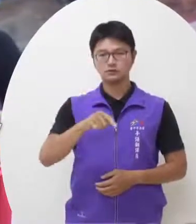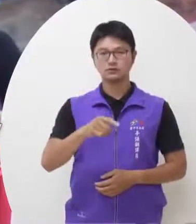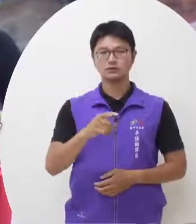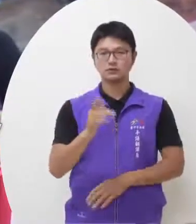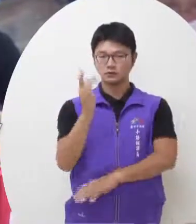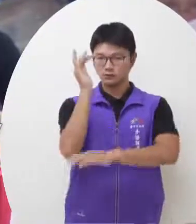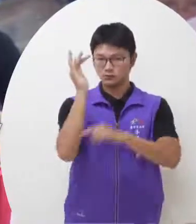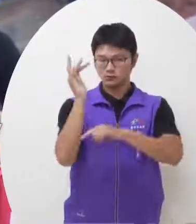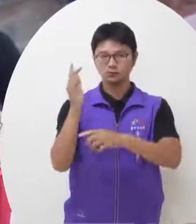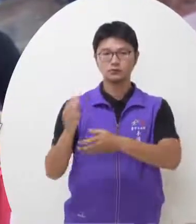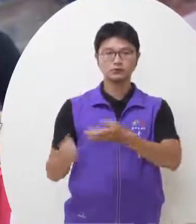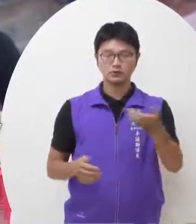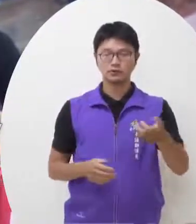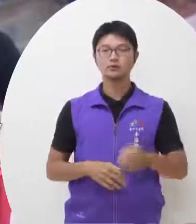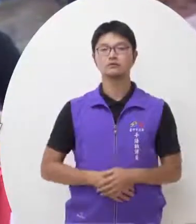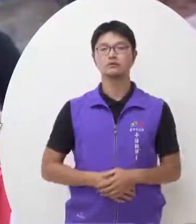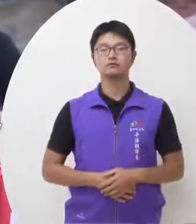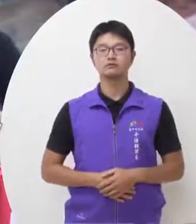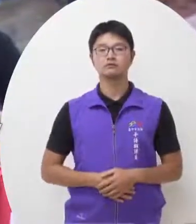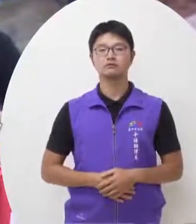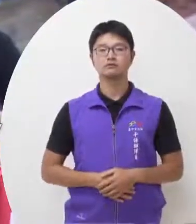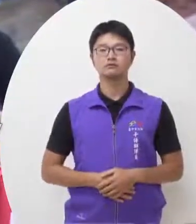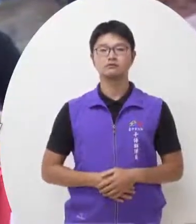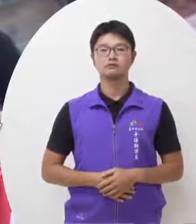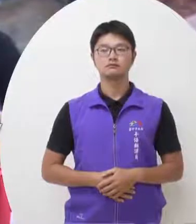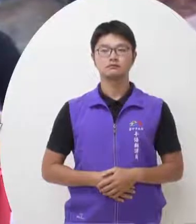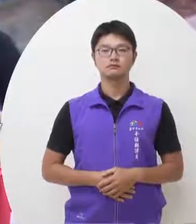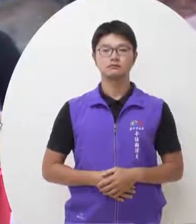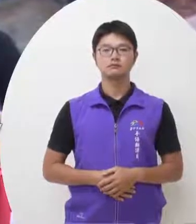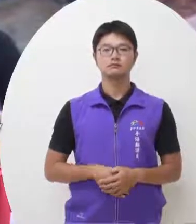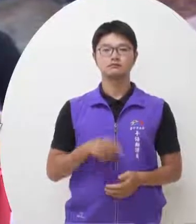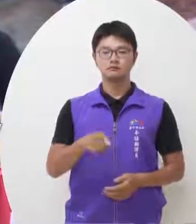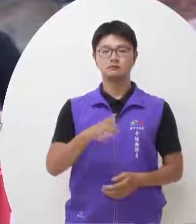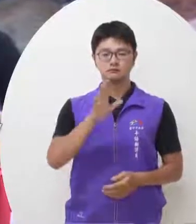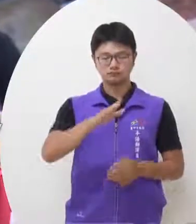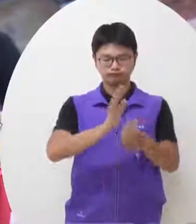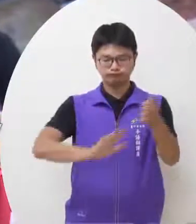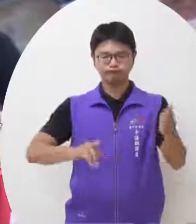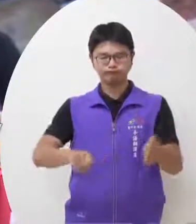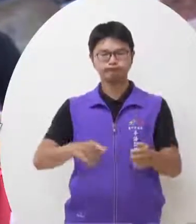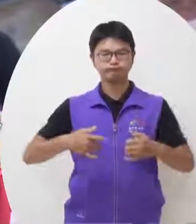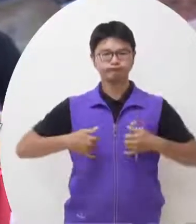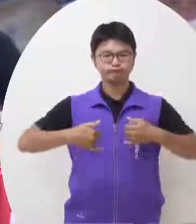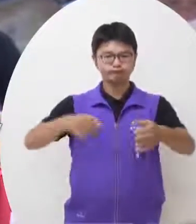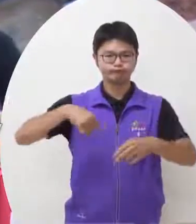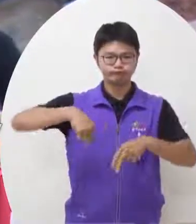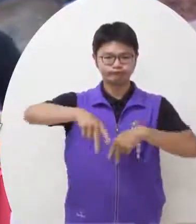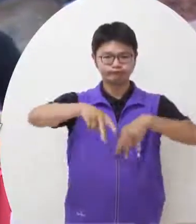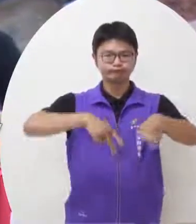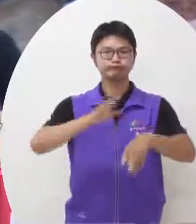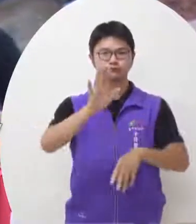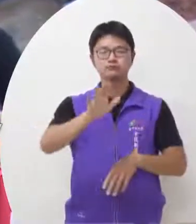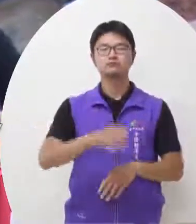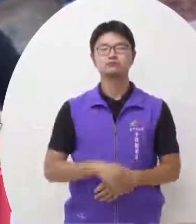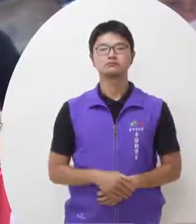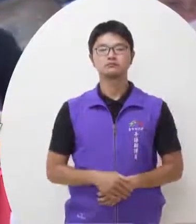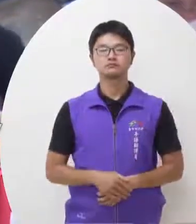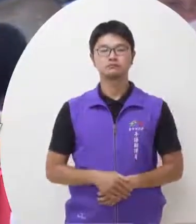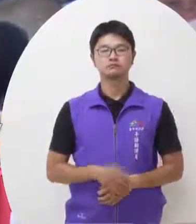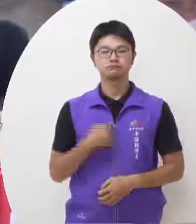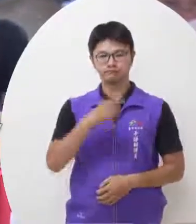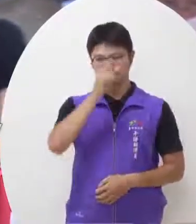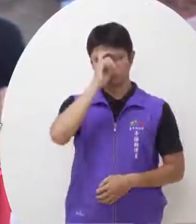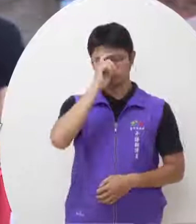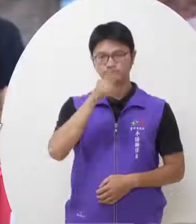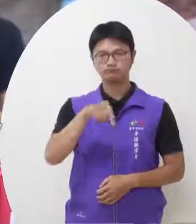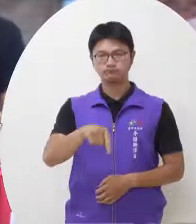且黑板树是飘的煤气，是有毒的物质，会影响这个人的肺部。我希望说可